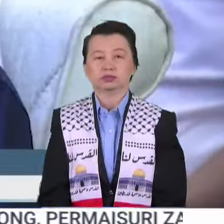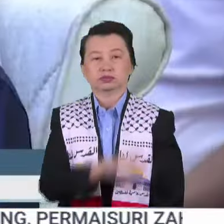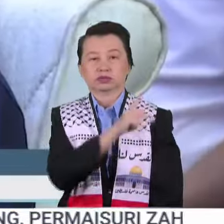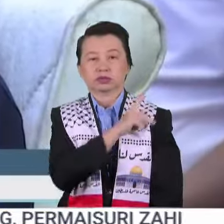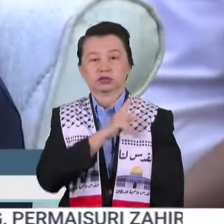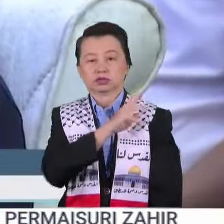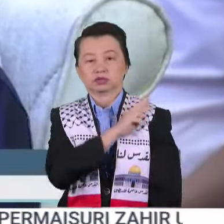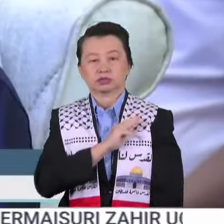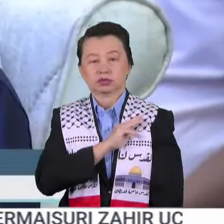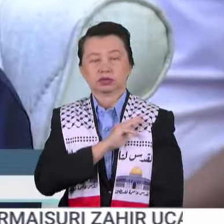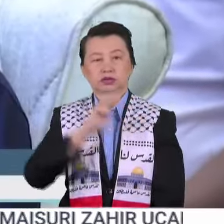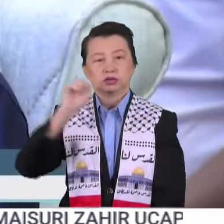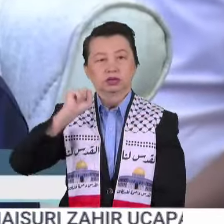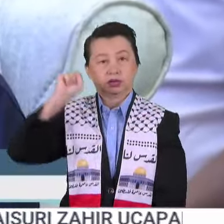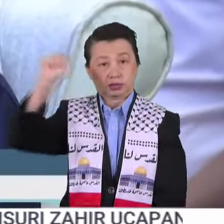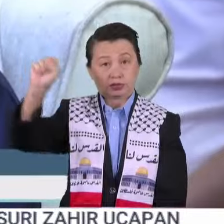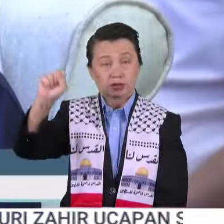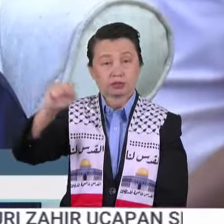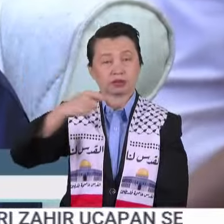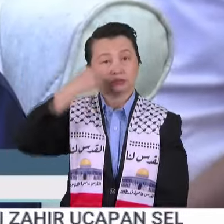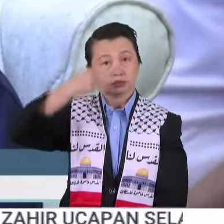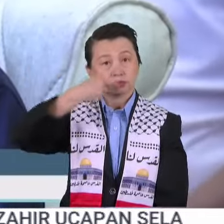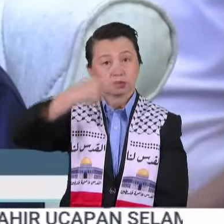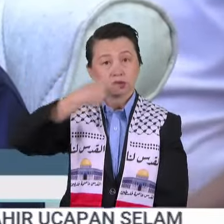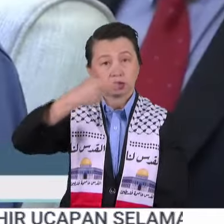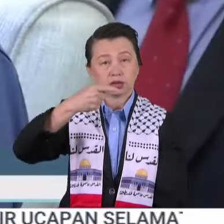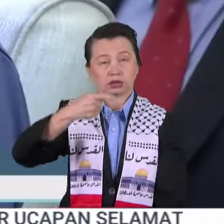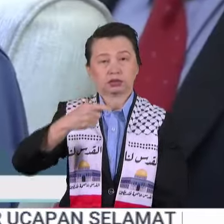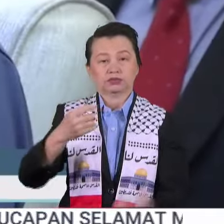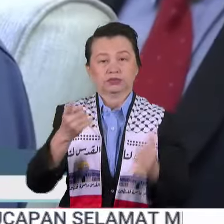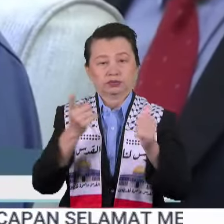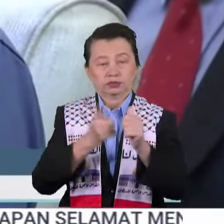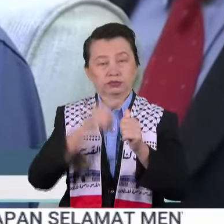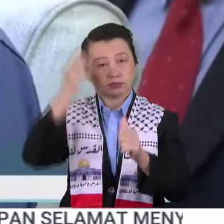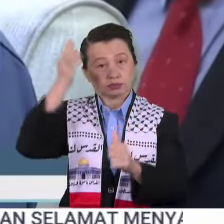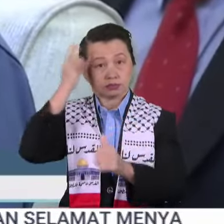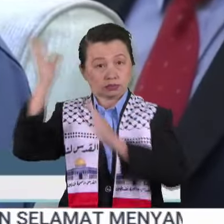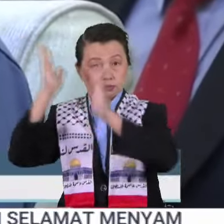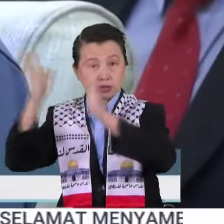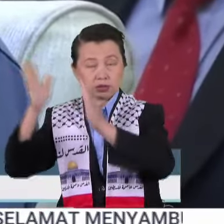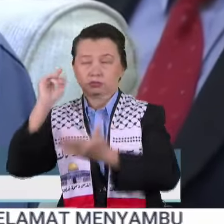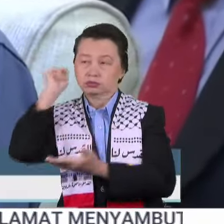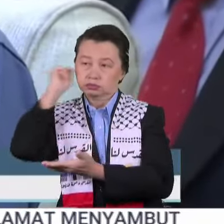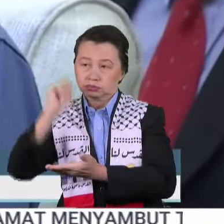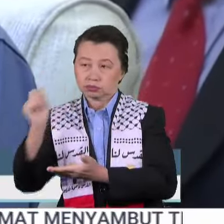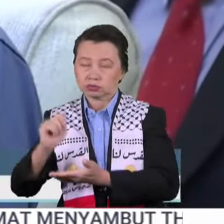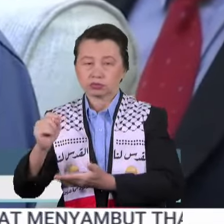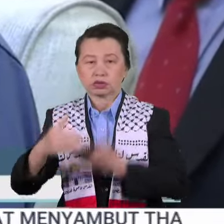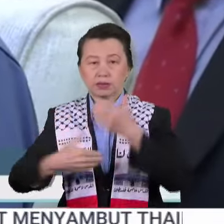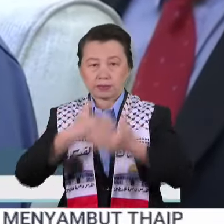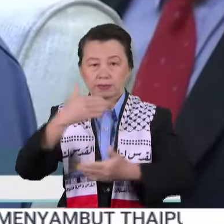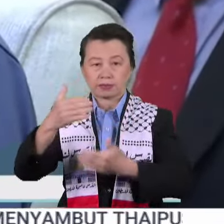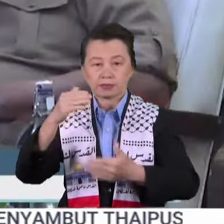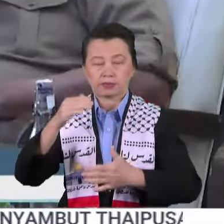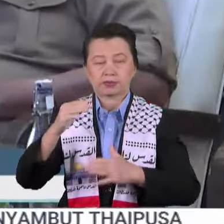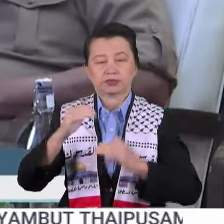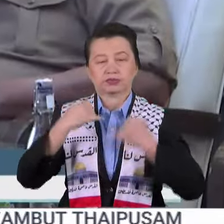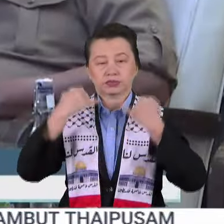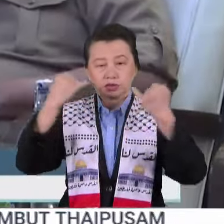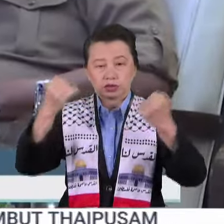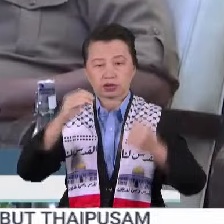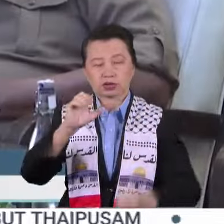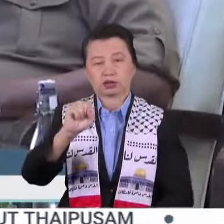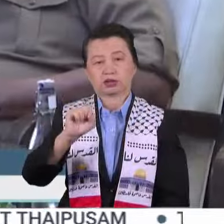Ketua Menteri Datuk Seri Panglima Haji Jinor berkata, di peringkat Persekutuan Sekretariat Sabah Maju Jaya SMJ